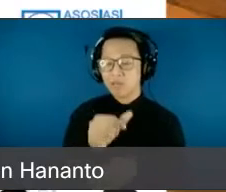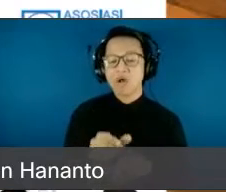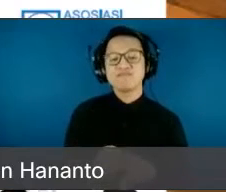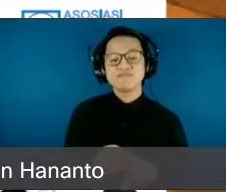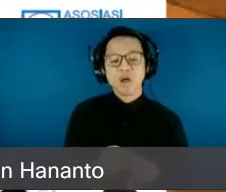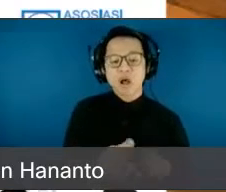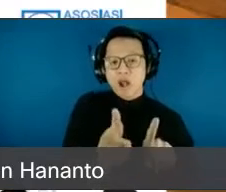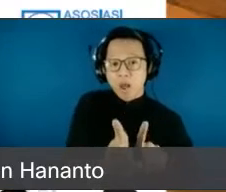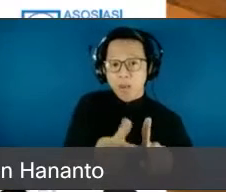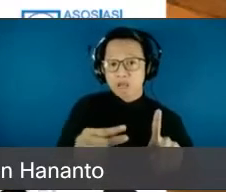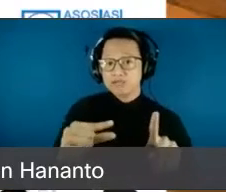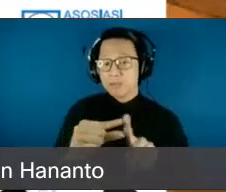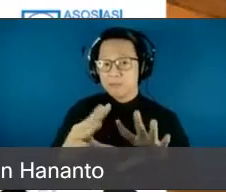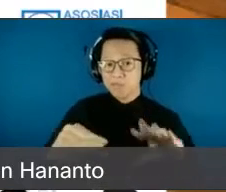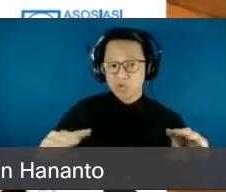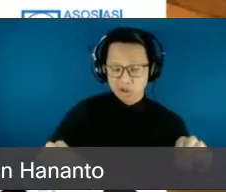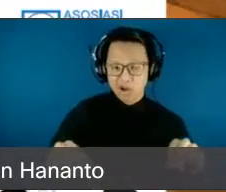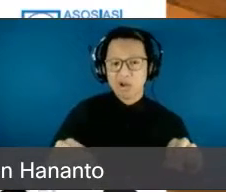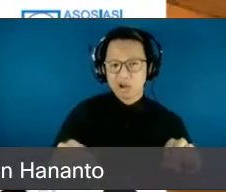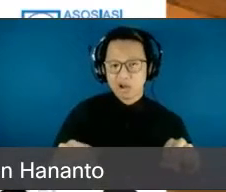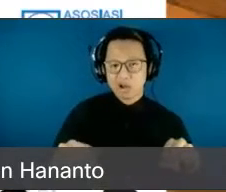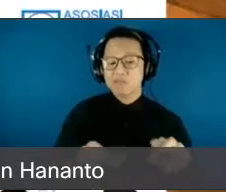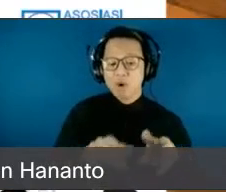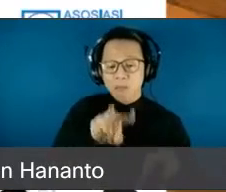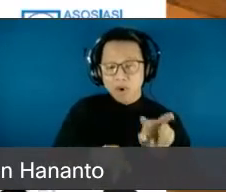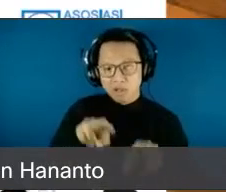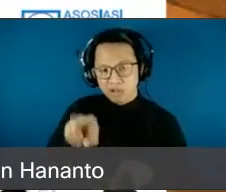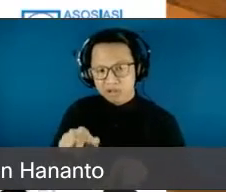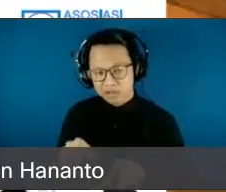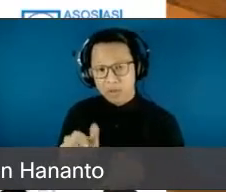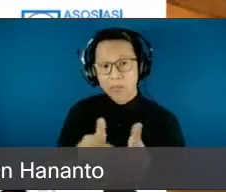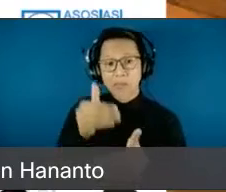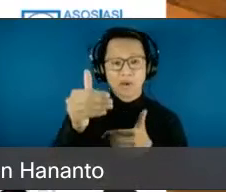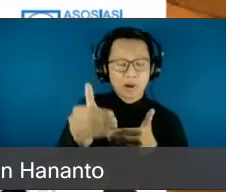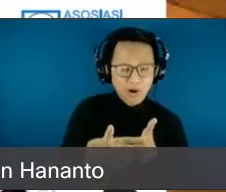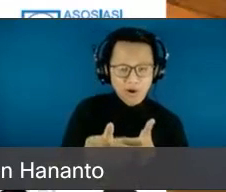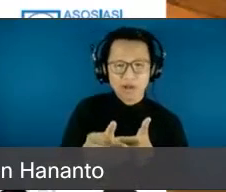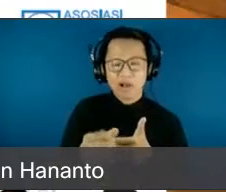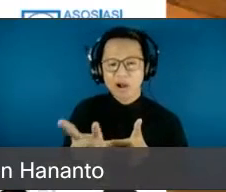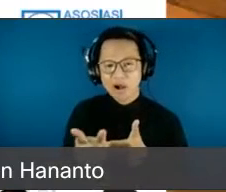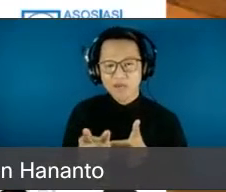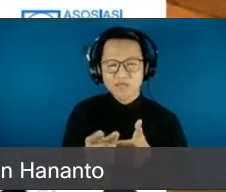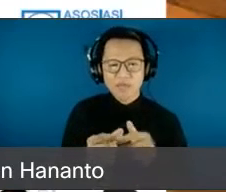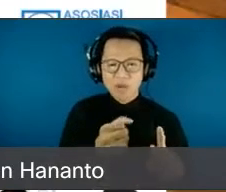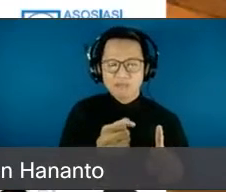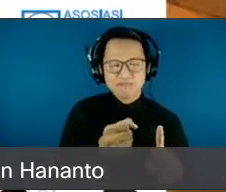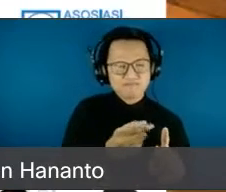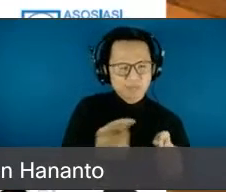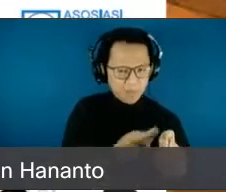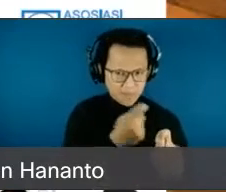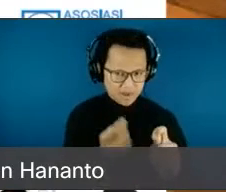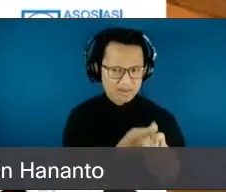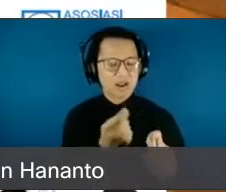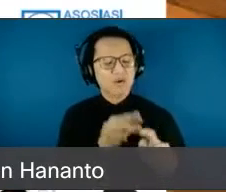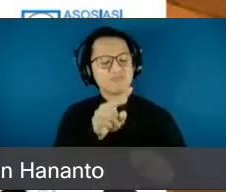kami yang melakukan survei itu dan kemudian melakukan perbaikan-perbaikan berdasarkan survei yang tadi.